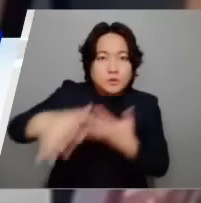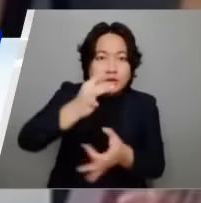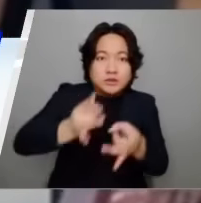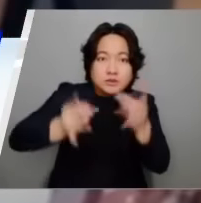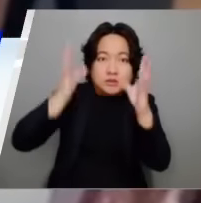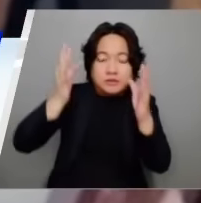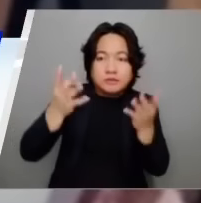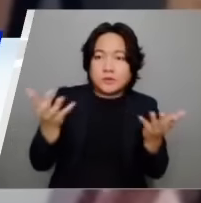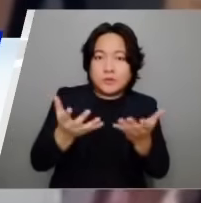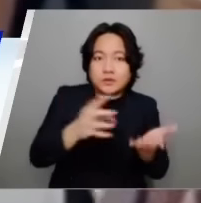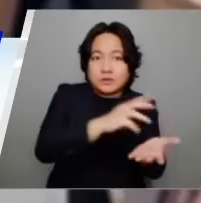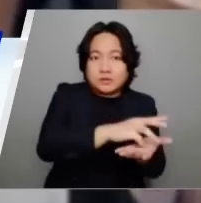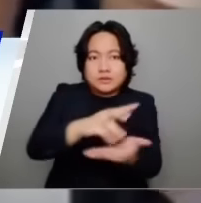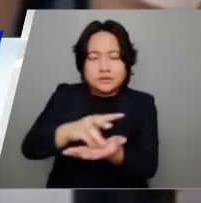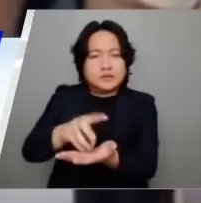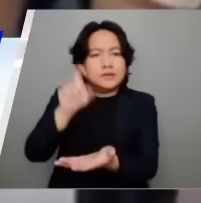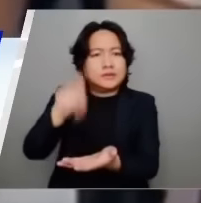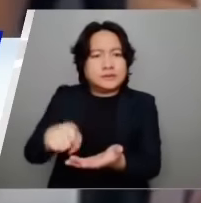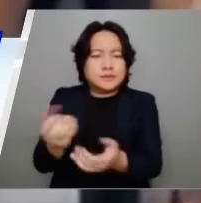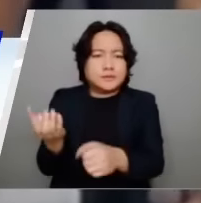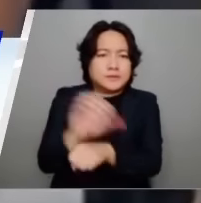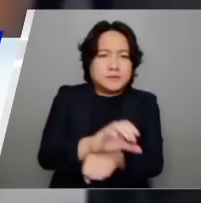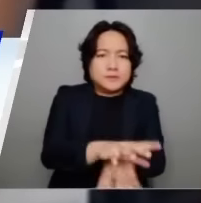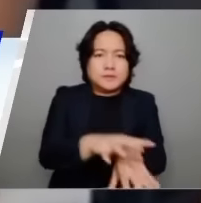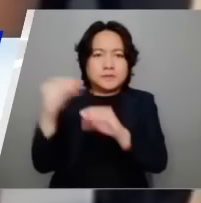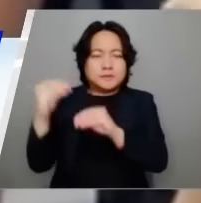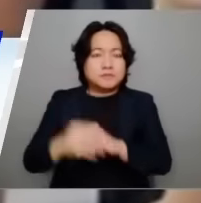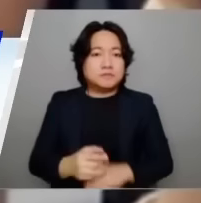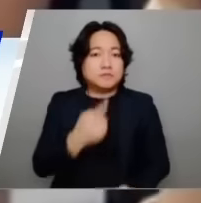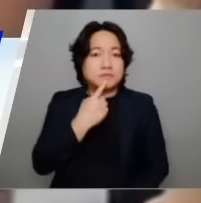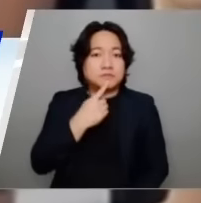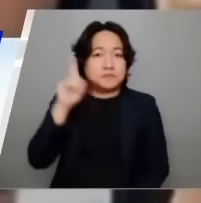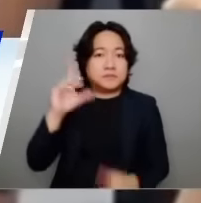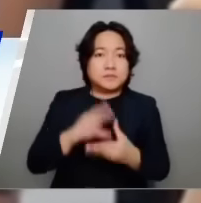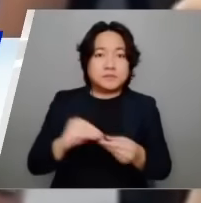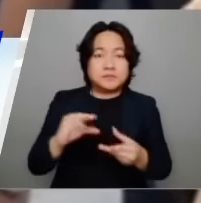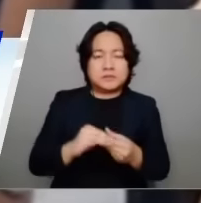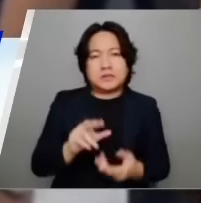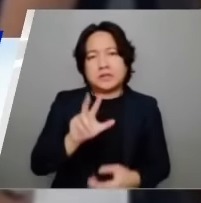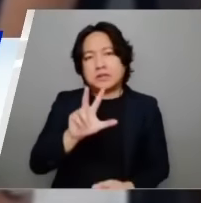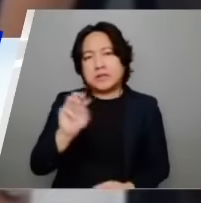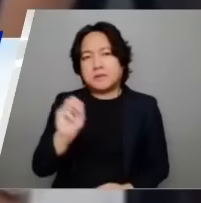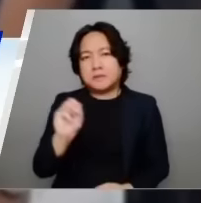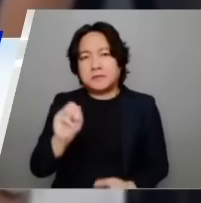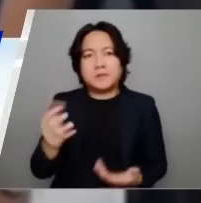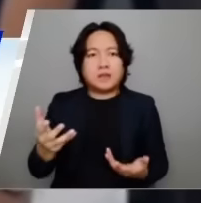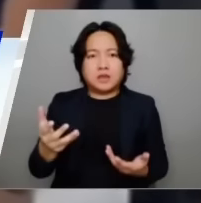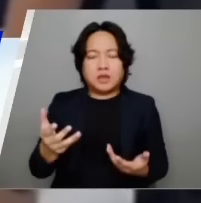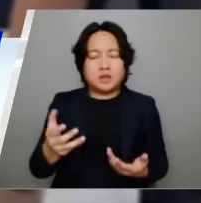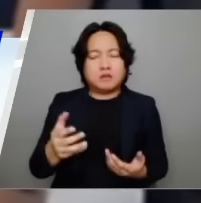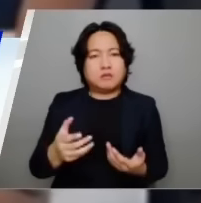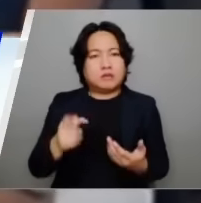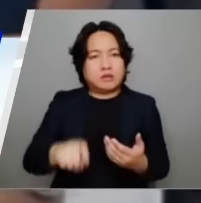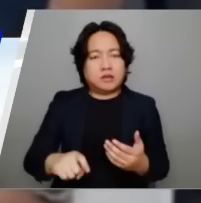significant one because if we're talking about 3 meters, that's almost one floor. So kailangan talaga